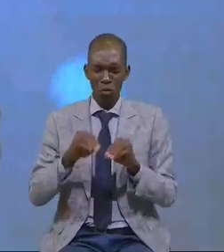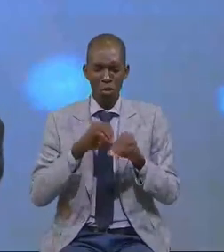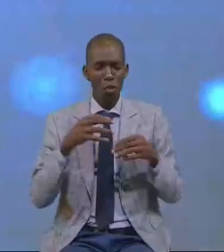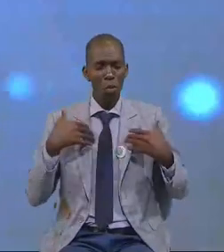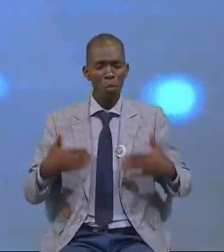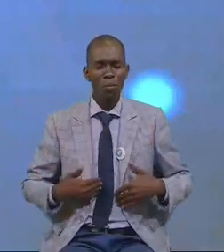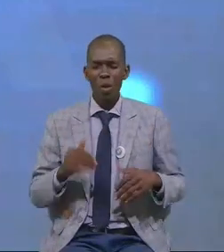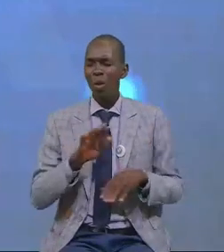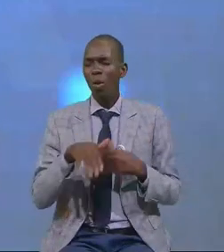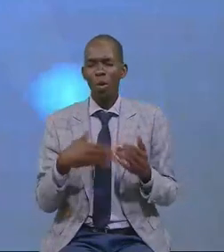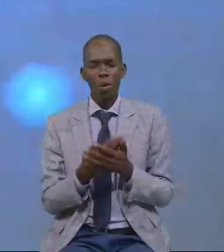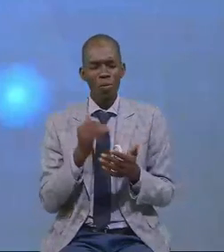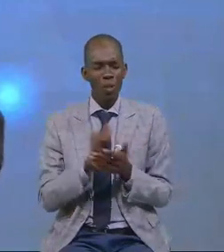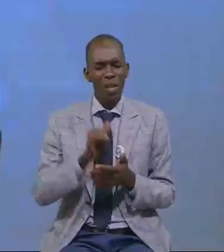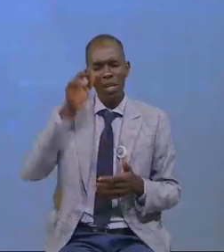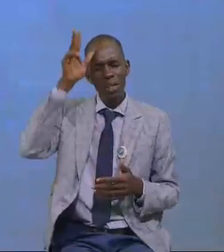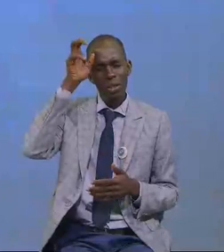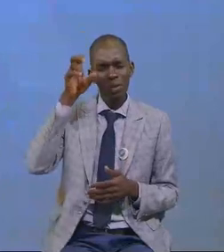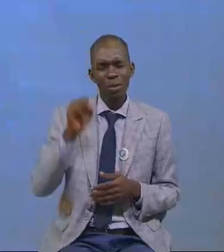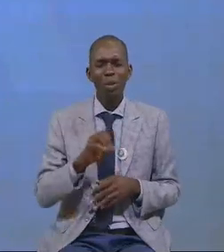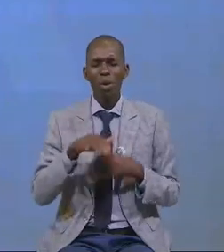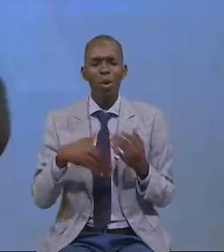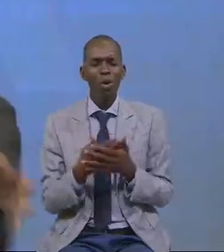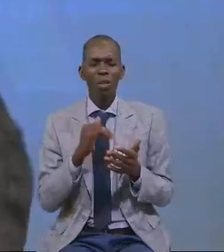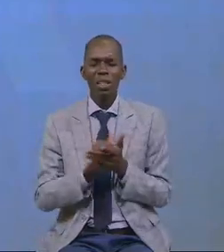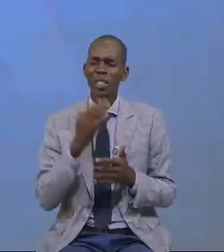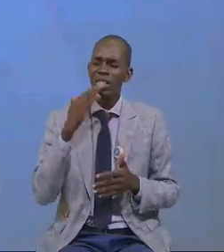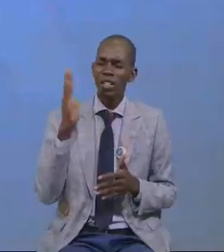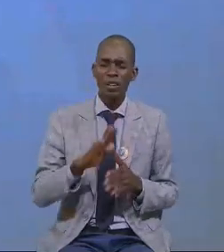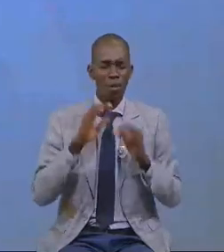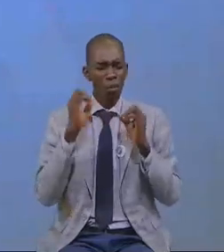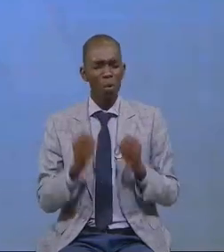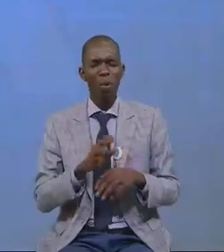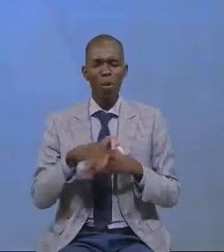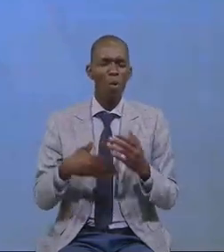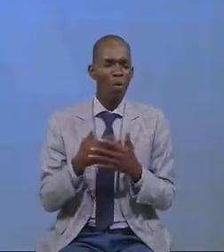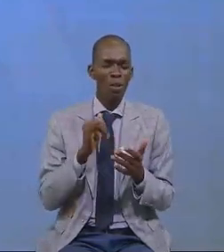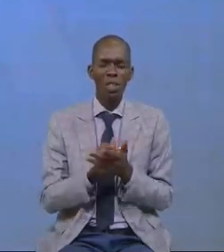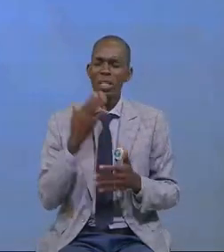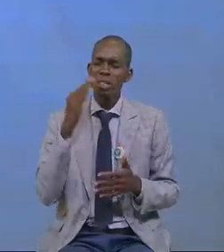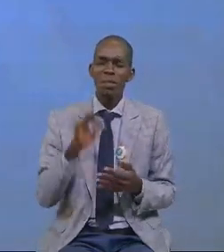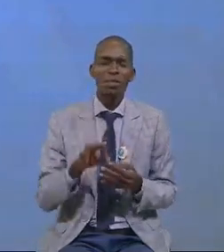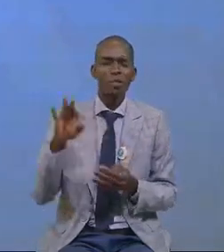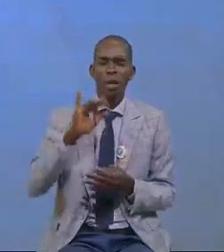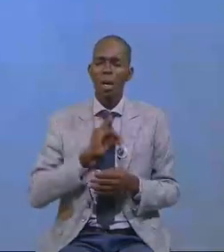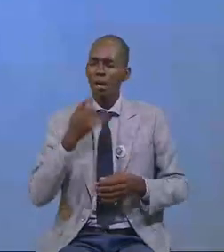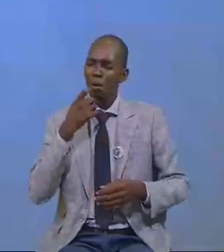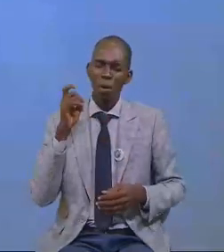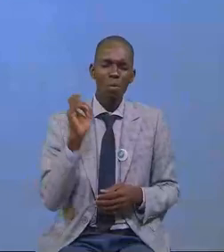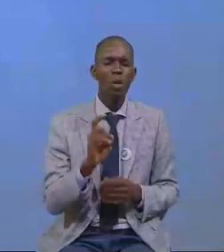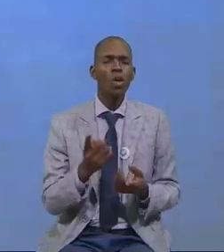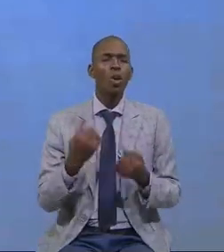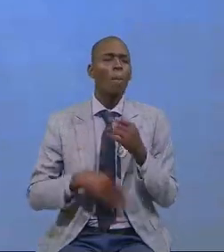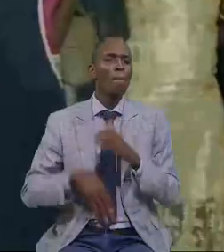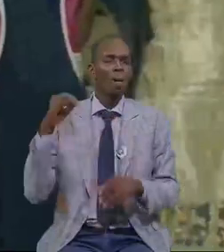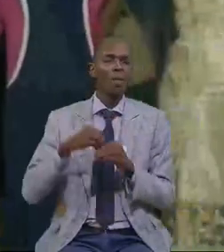corps, ces démons-là, ces puissances maléfiques-là, ces esprits maléfiques-là, je vous commande,